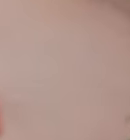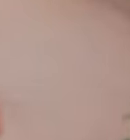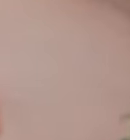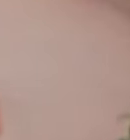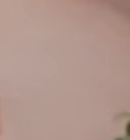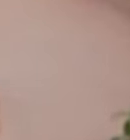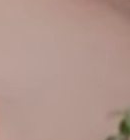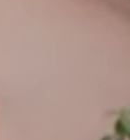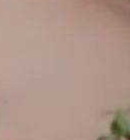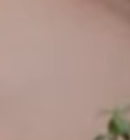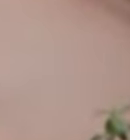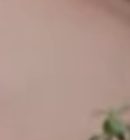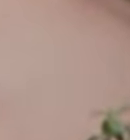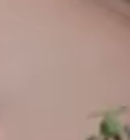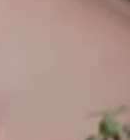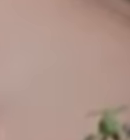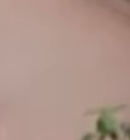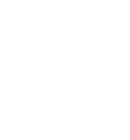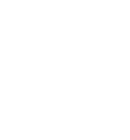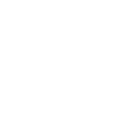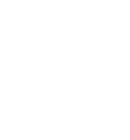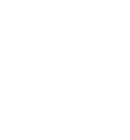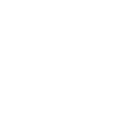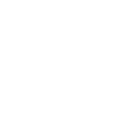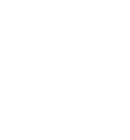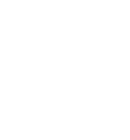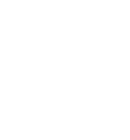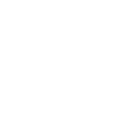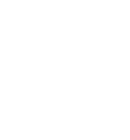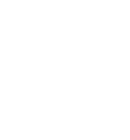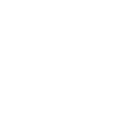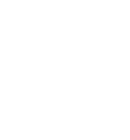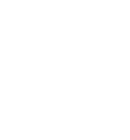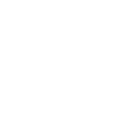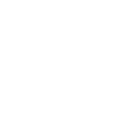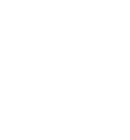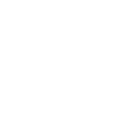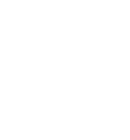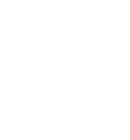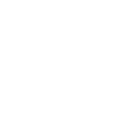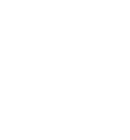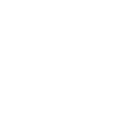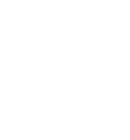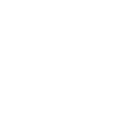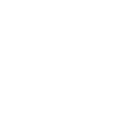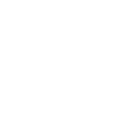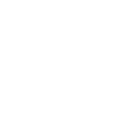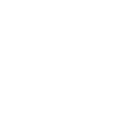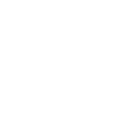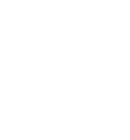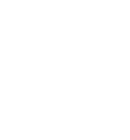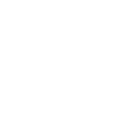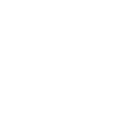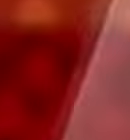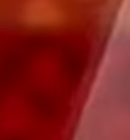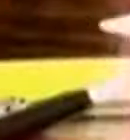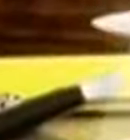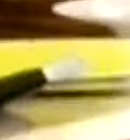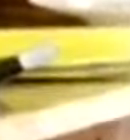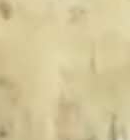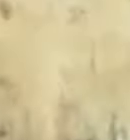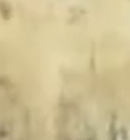Matibabu bila malipo katika hospitali zote za umma. Tujijali tumalize TB. Ujumbe huu umeletwa kwako na Wizara ya Afya na washirika